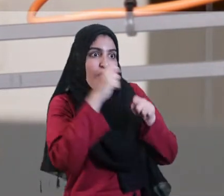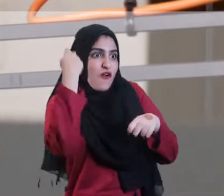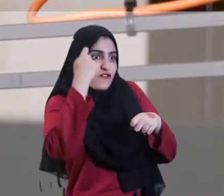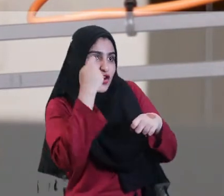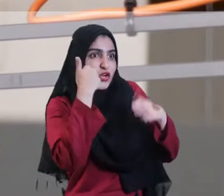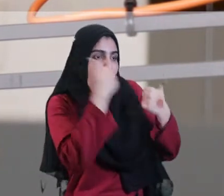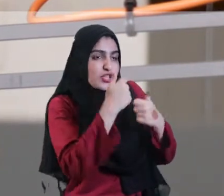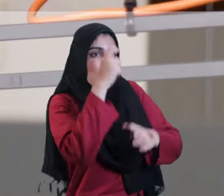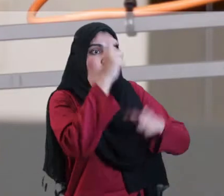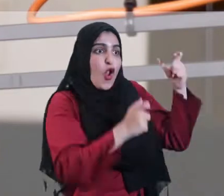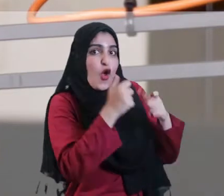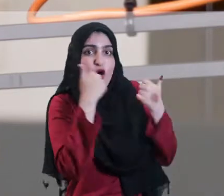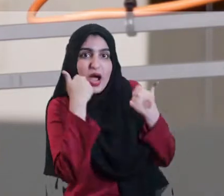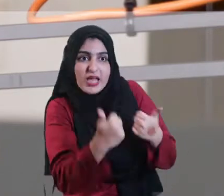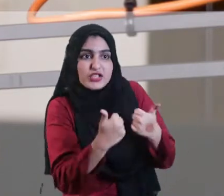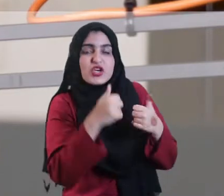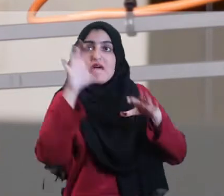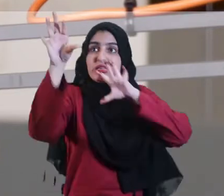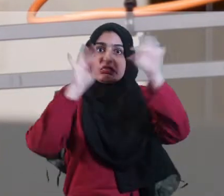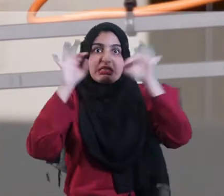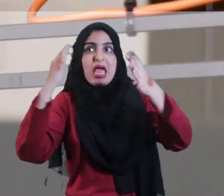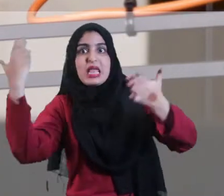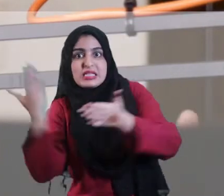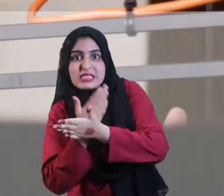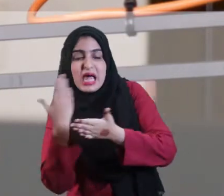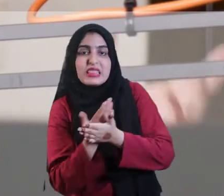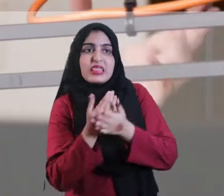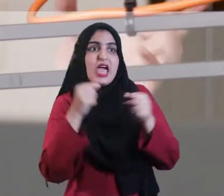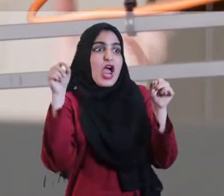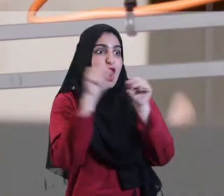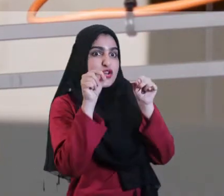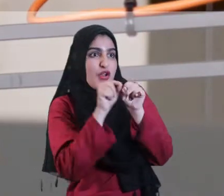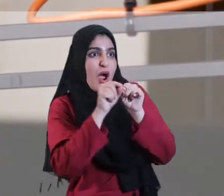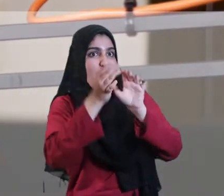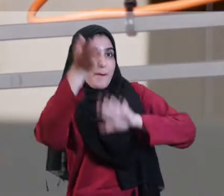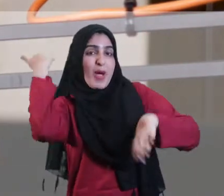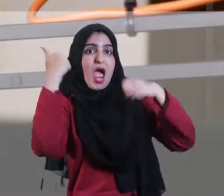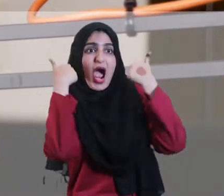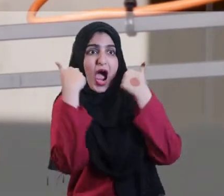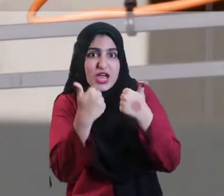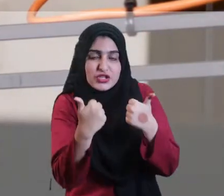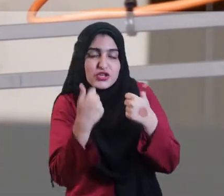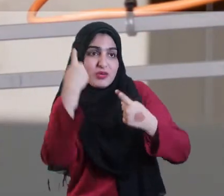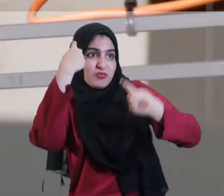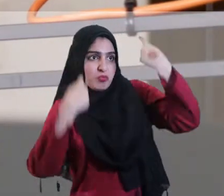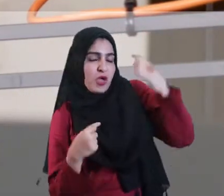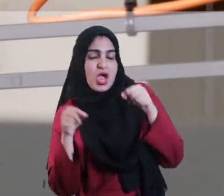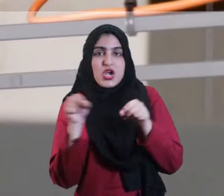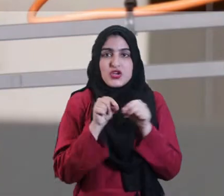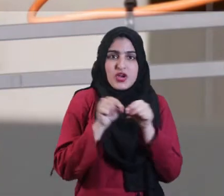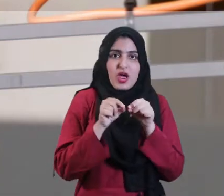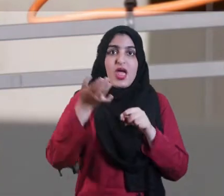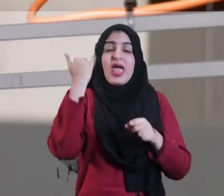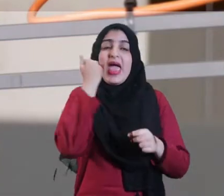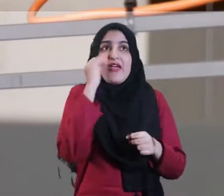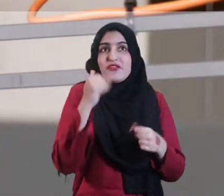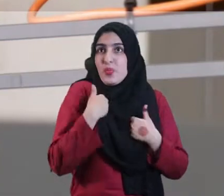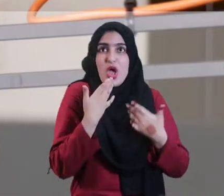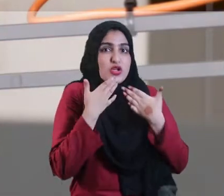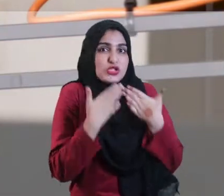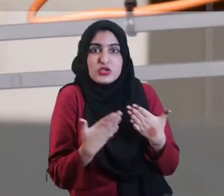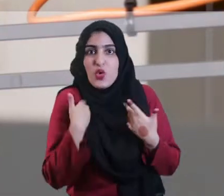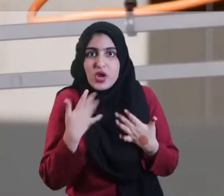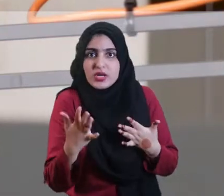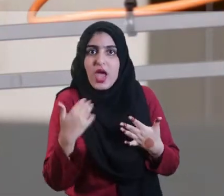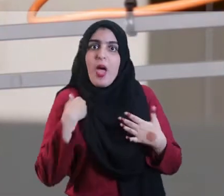वह गिवर मुझे लगता था कि एक बहुत अच्छा है अगर मैं तब स्कूल जा रही